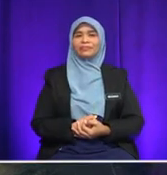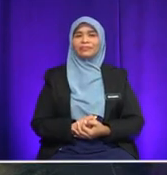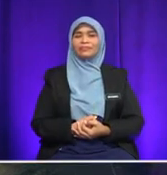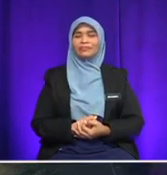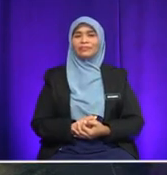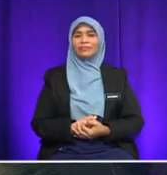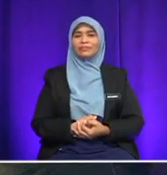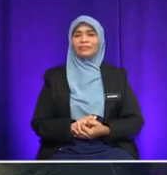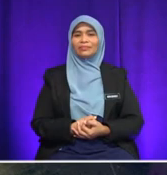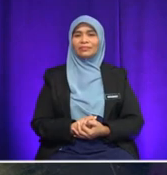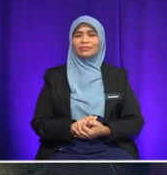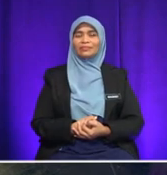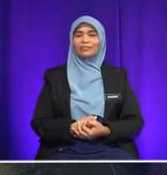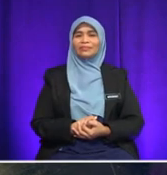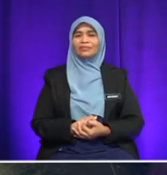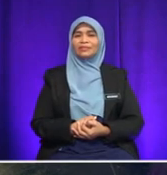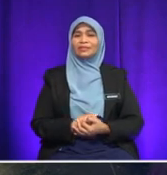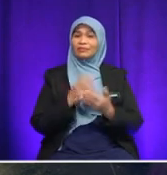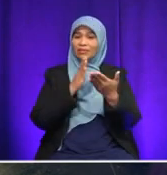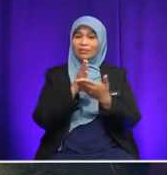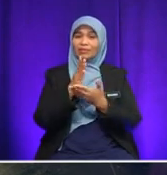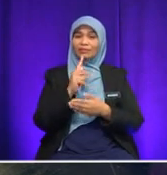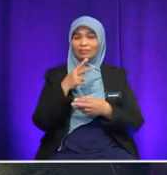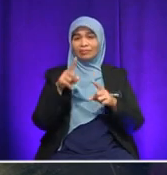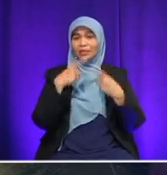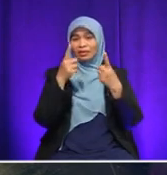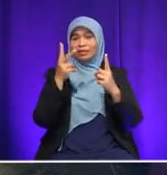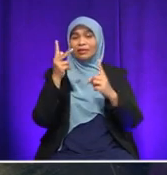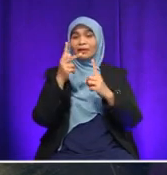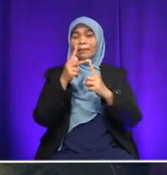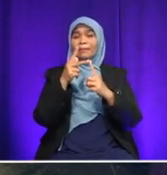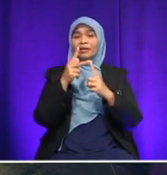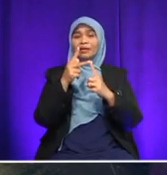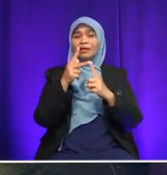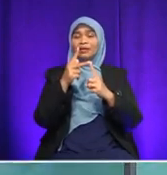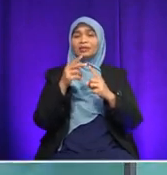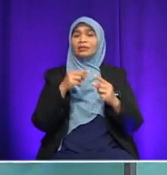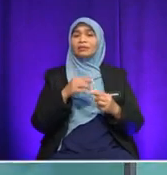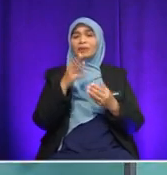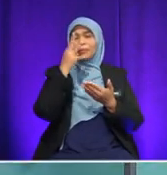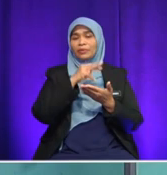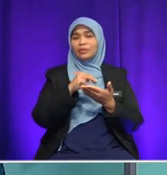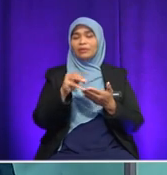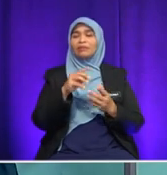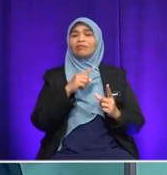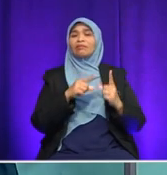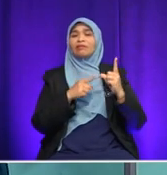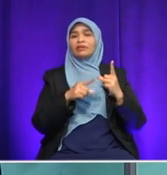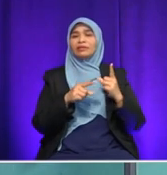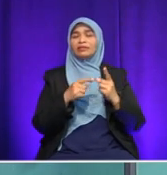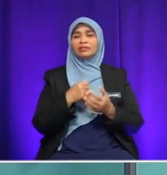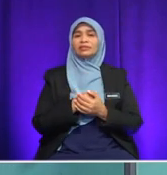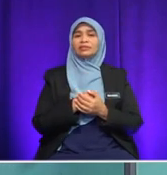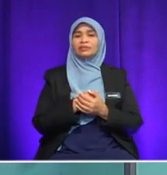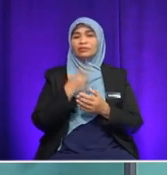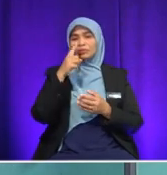Dia anggut lagi cikgu. Okey, dan seterusnya kita pergi kepada memurnikan karya dari sudut gaya bahasa. Sebab sajak mestilah